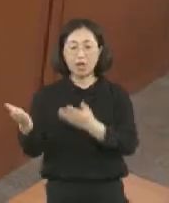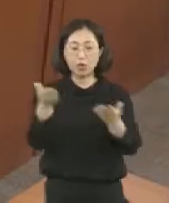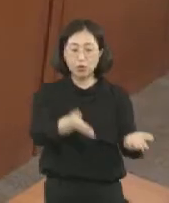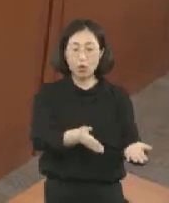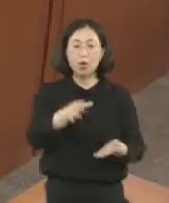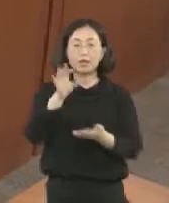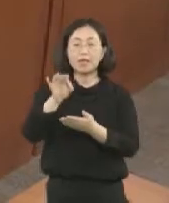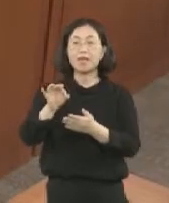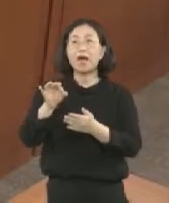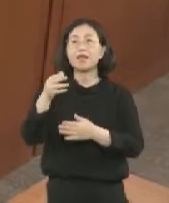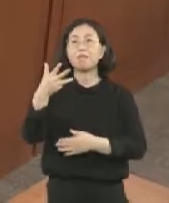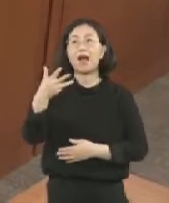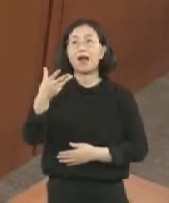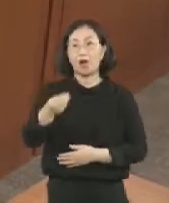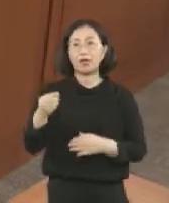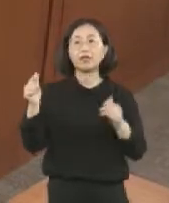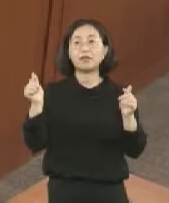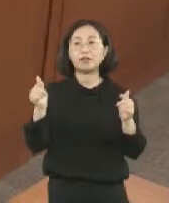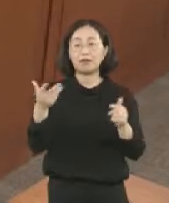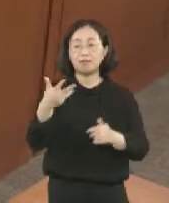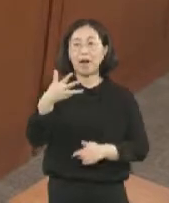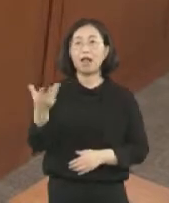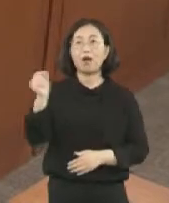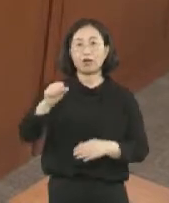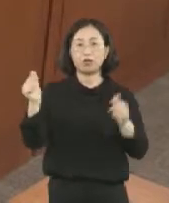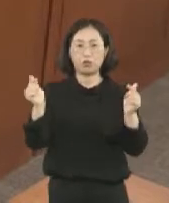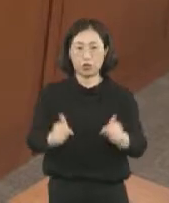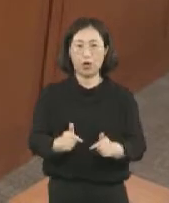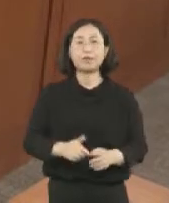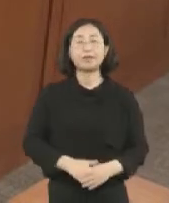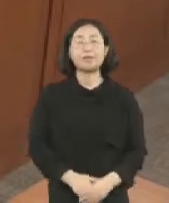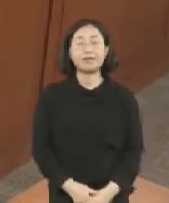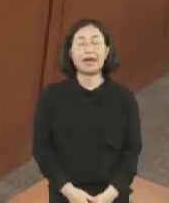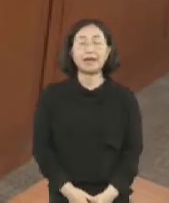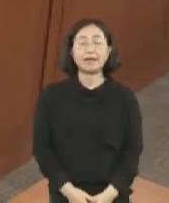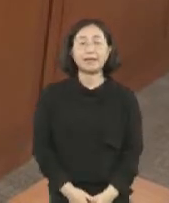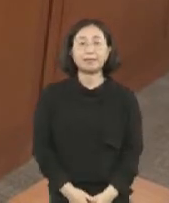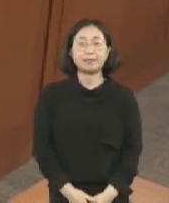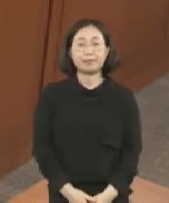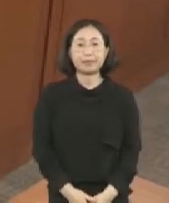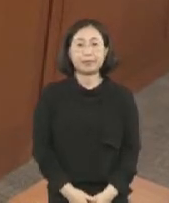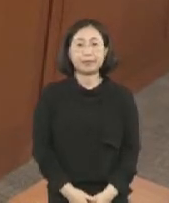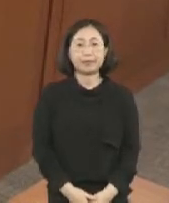재산이 8억 원가량 줄었습니다. TJB 김성민입니다.